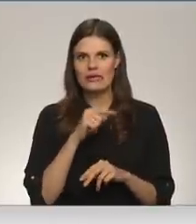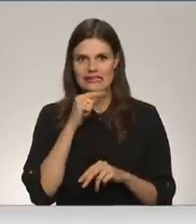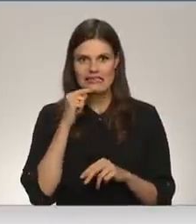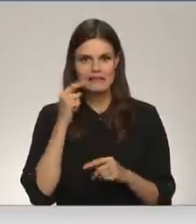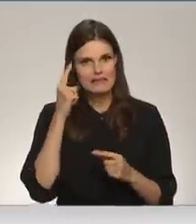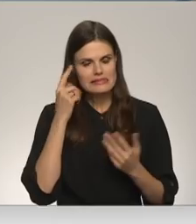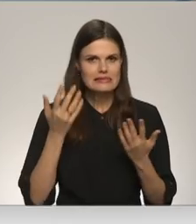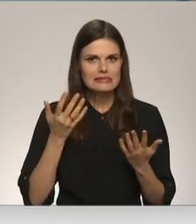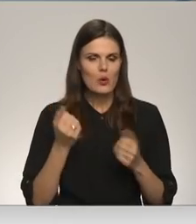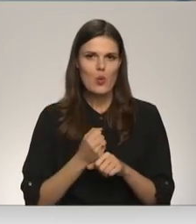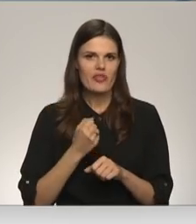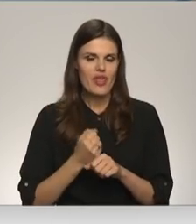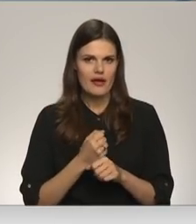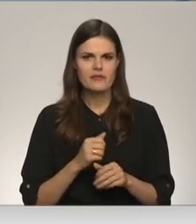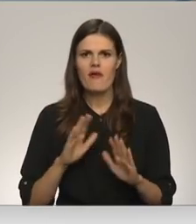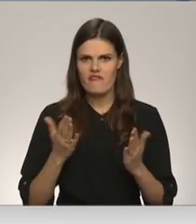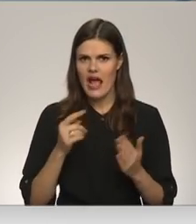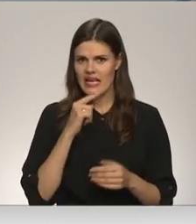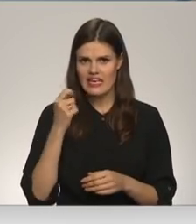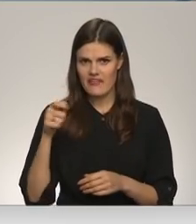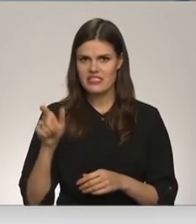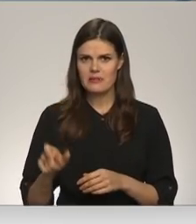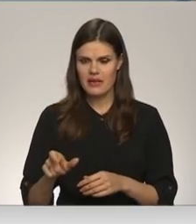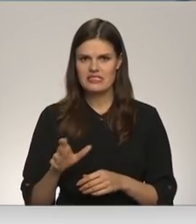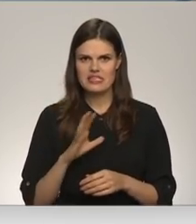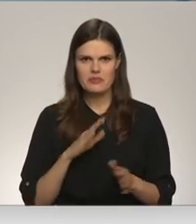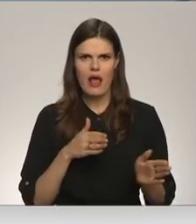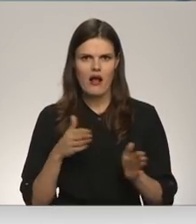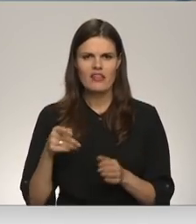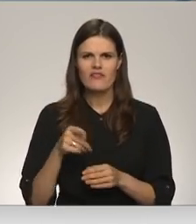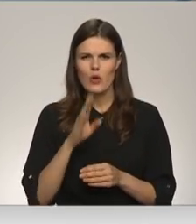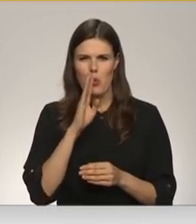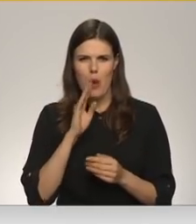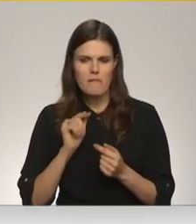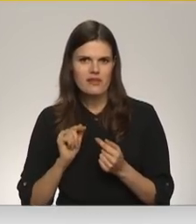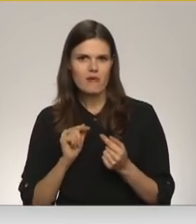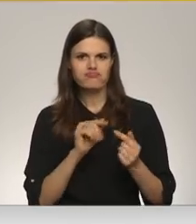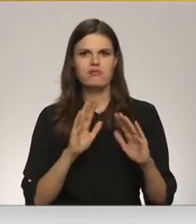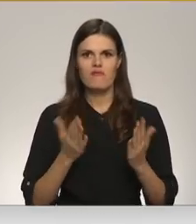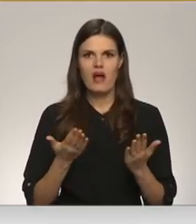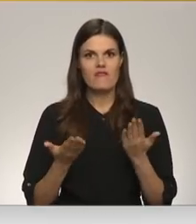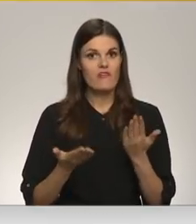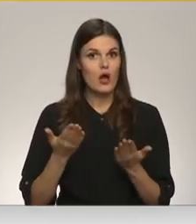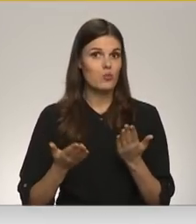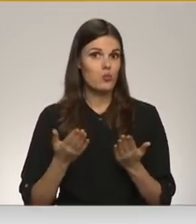galvas. Vai Putins bija gatavs tāda, nu, tik ļoti sīvai pretestībai, vai viņa plāni šobrīd ir